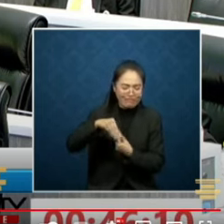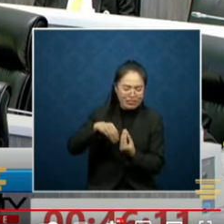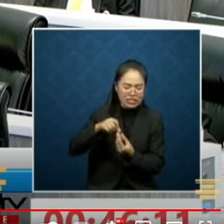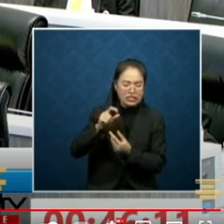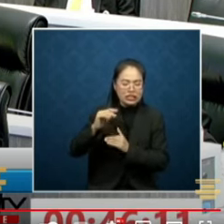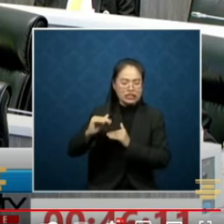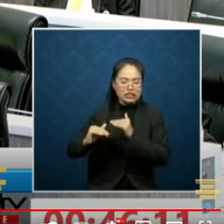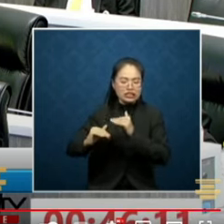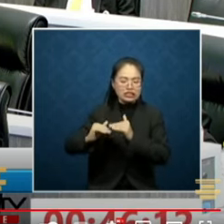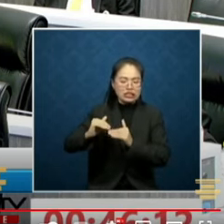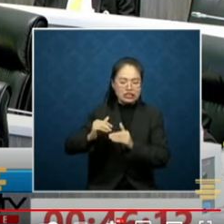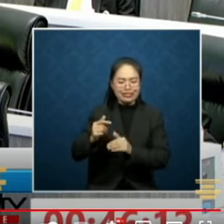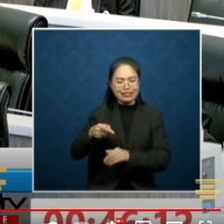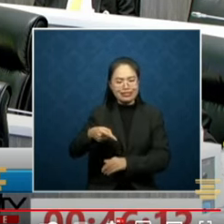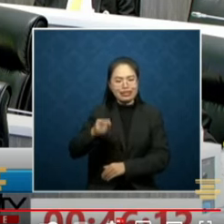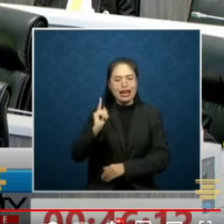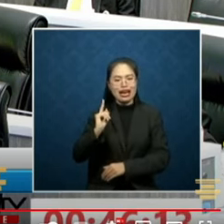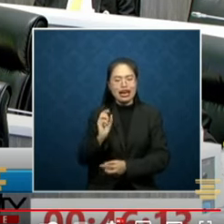แล้ว